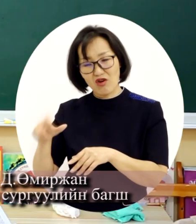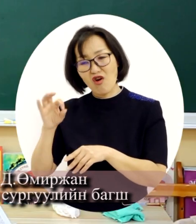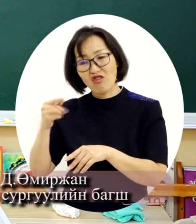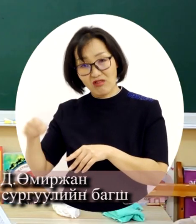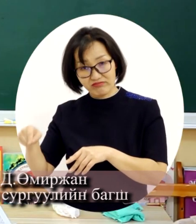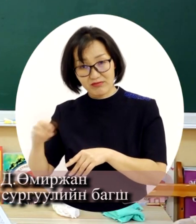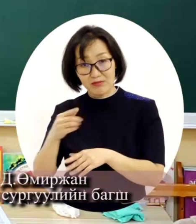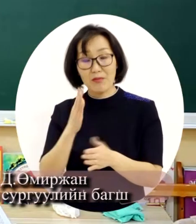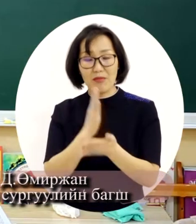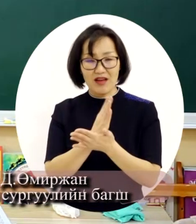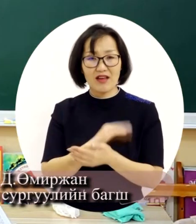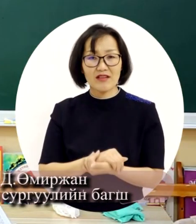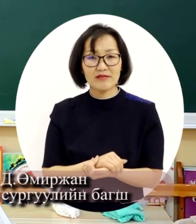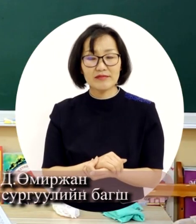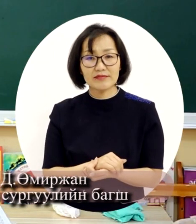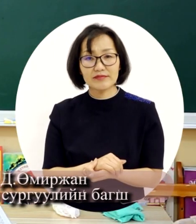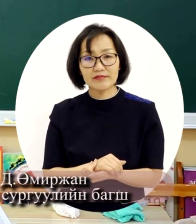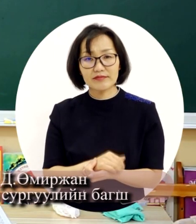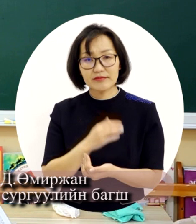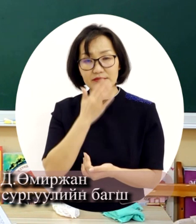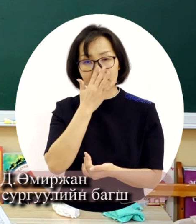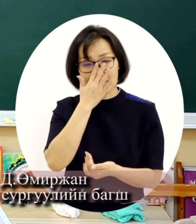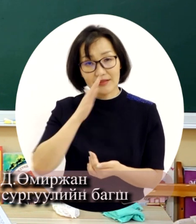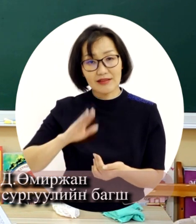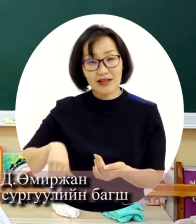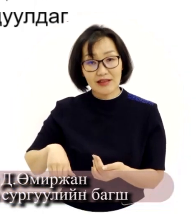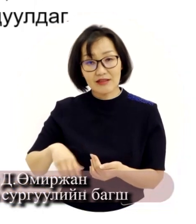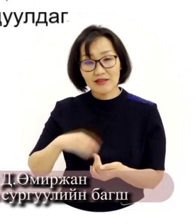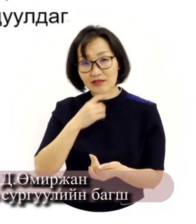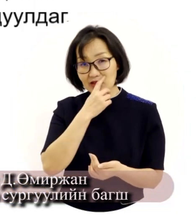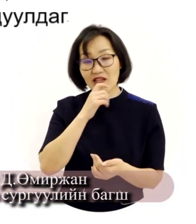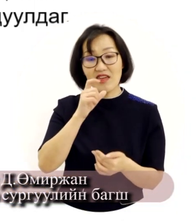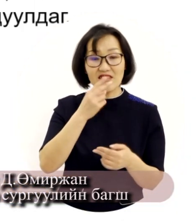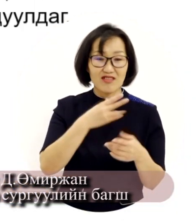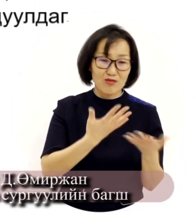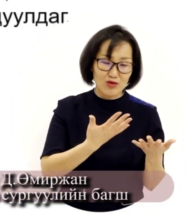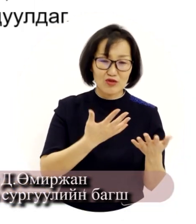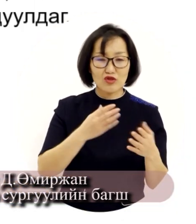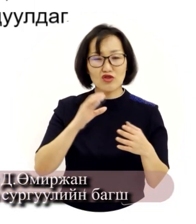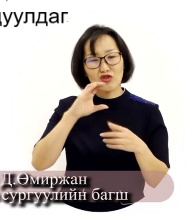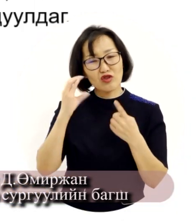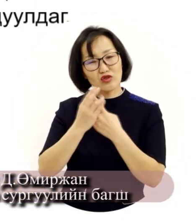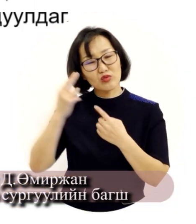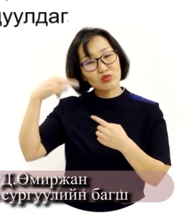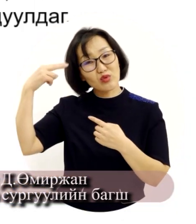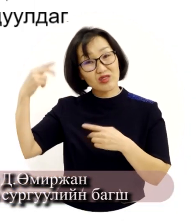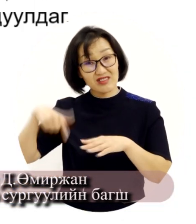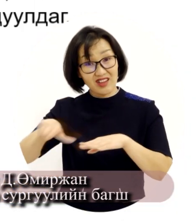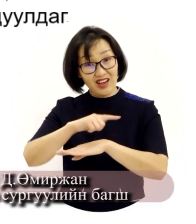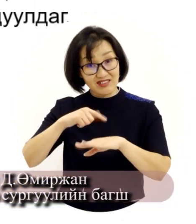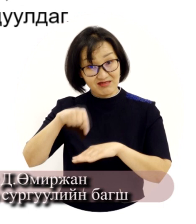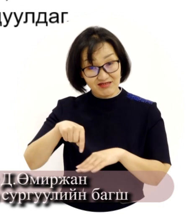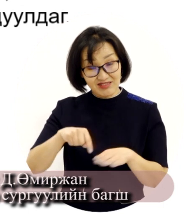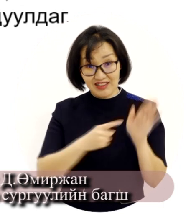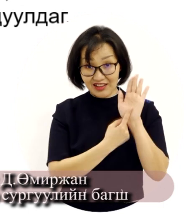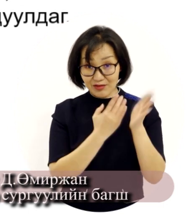Келесі тарихи заттар бұйымдық және мәдени құрылдарды теледидардан көріп тұрсыңдар. Бұйымдық